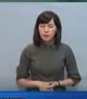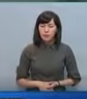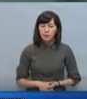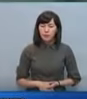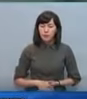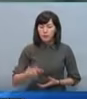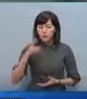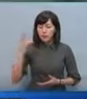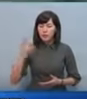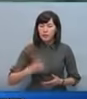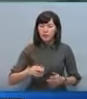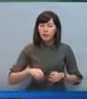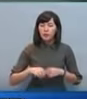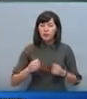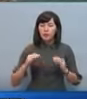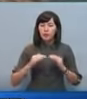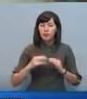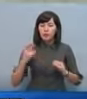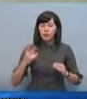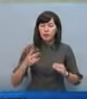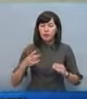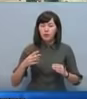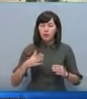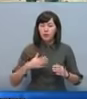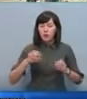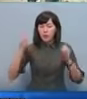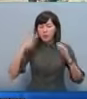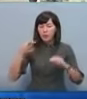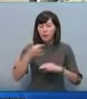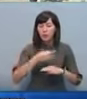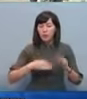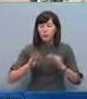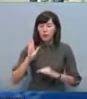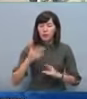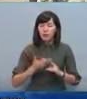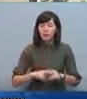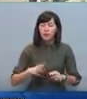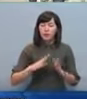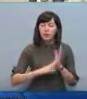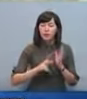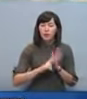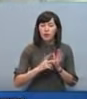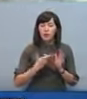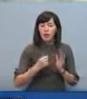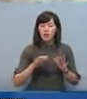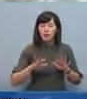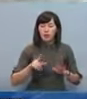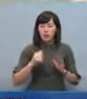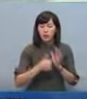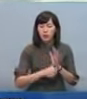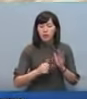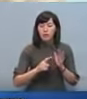Мемлекет мұқтаждық үшін сырылатын нысандар екінші, яғни рухани мәдени аумақта орналасқан. Мұндағы 98 гектар жерде 167